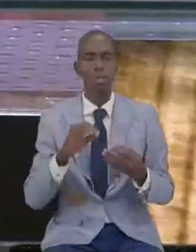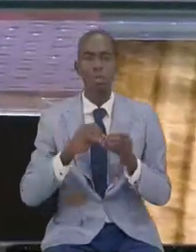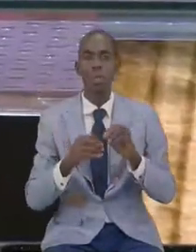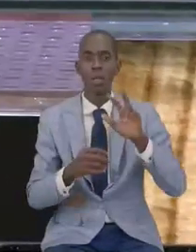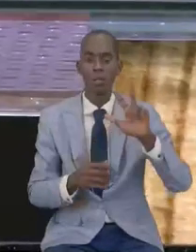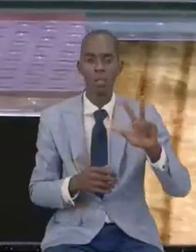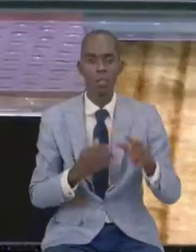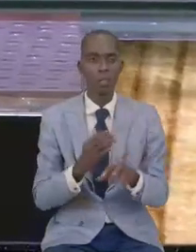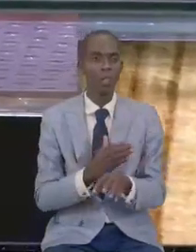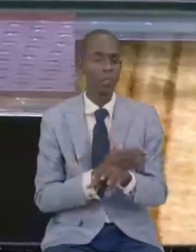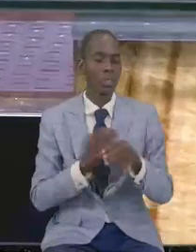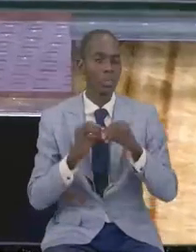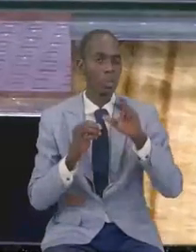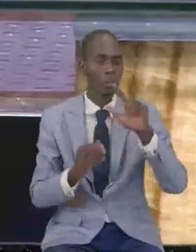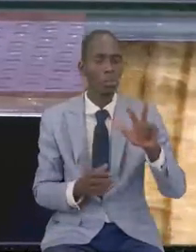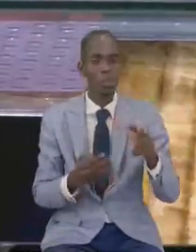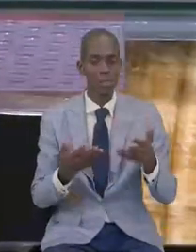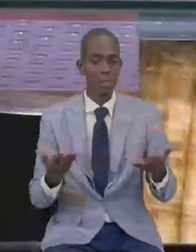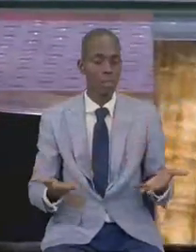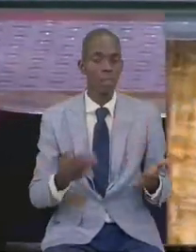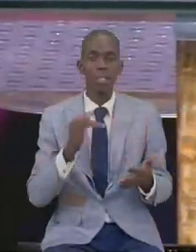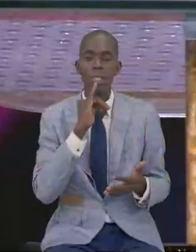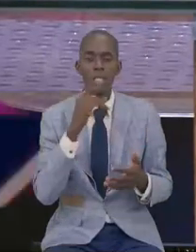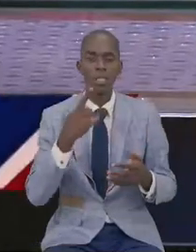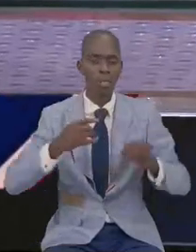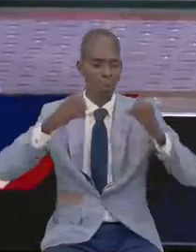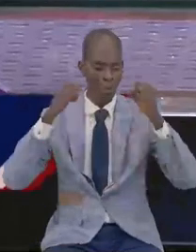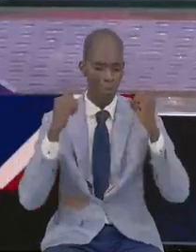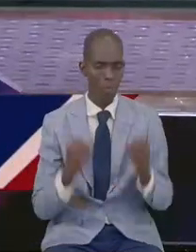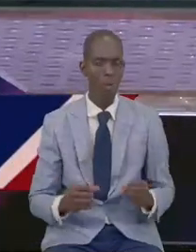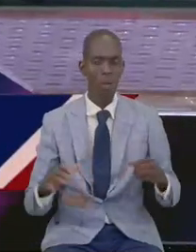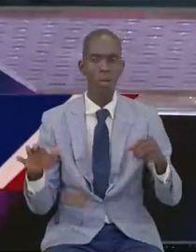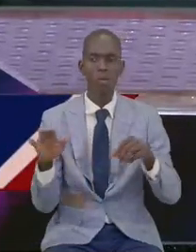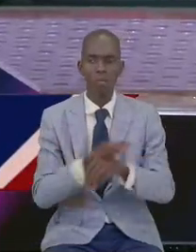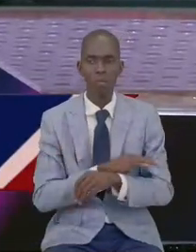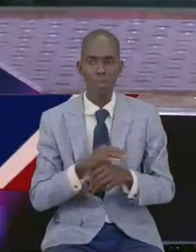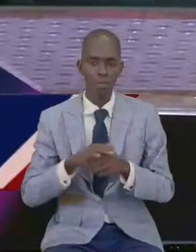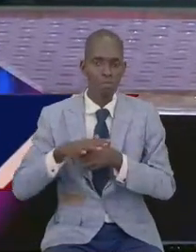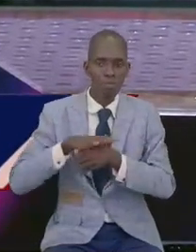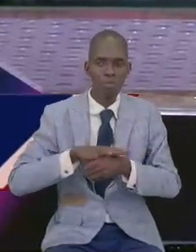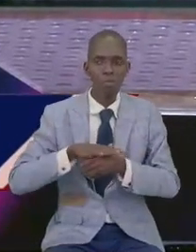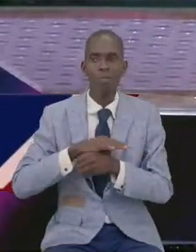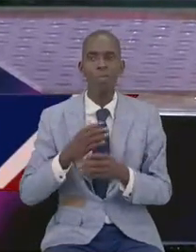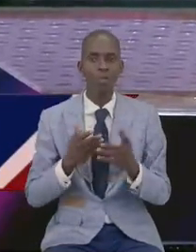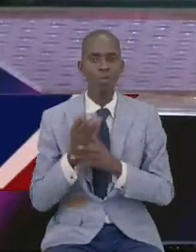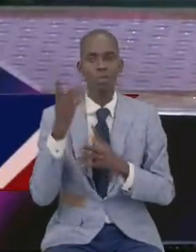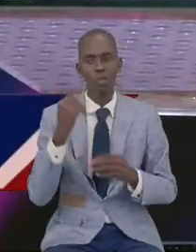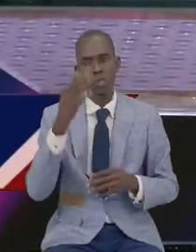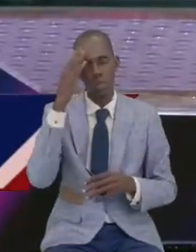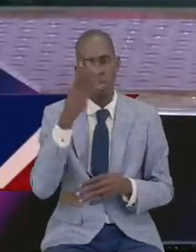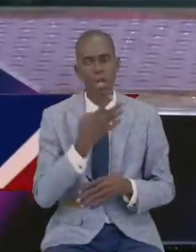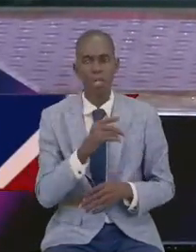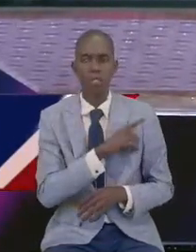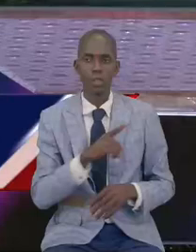troisième partie ici, c'est l'effusion puissante par la connaissance et la seigneurie du roi.